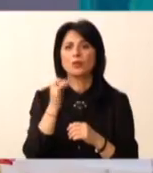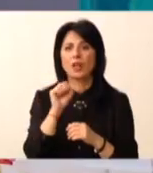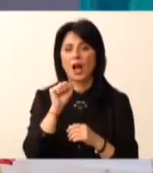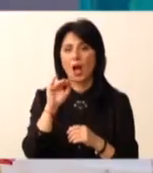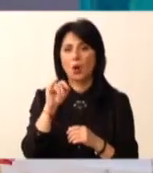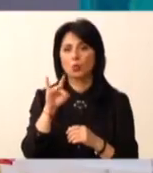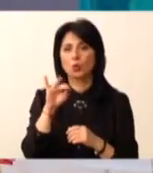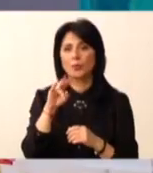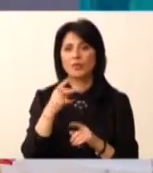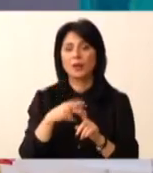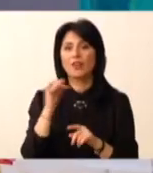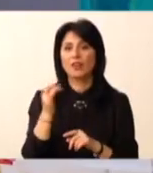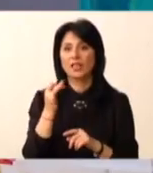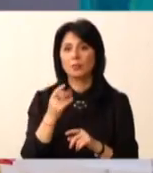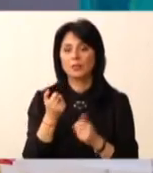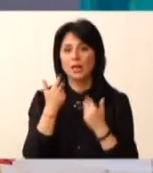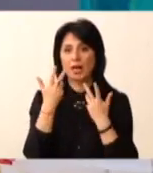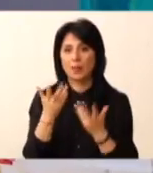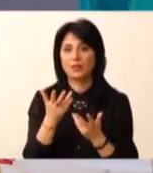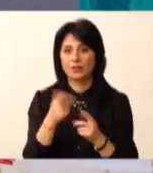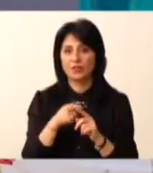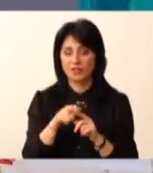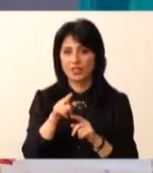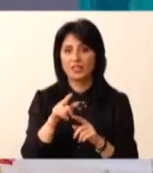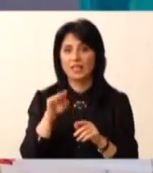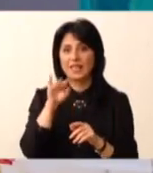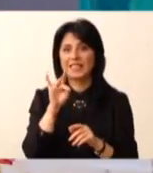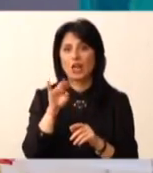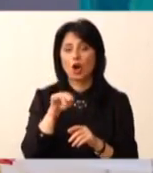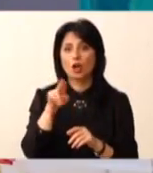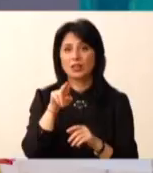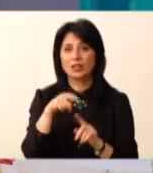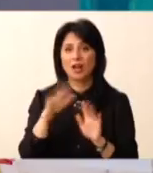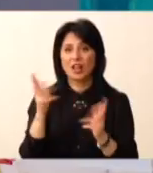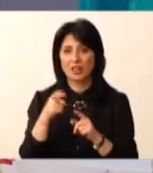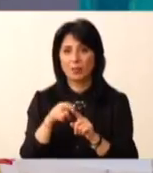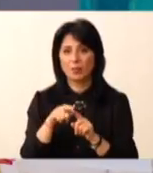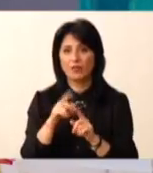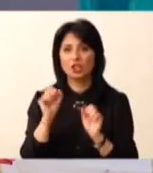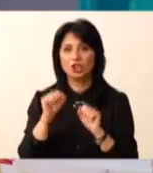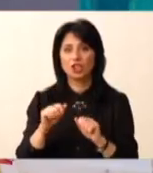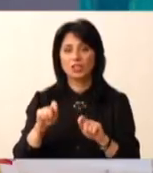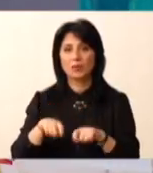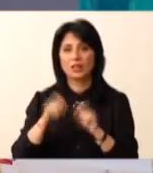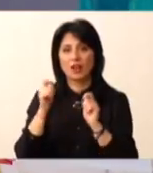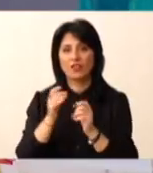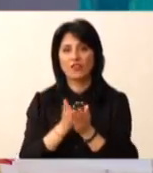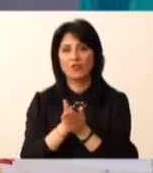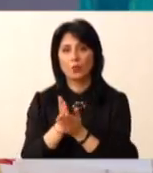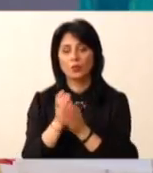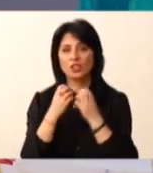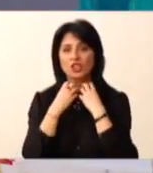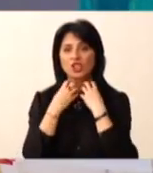აუტოიმუნური თიროიდიტი? გაინტერესებს იმდენად, რამდენადაც აუტოიმუნური თიროიდიტის შედეგად შეიძლება დაირღვეს ფუნქცია, ანუ